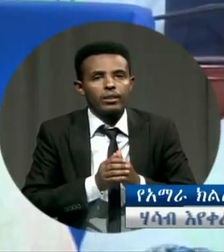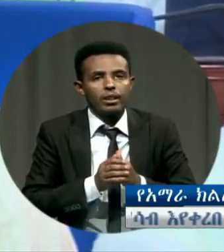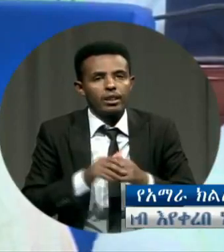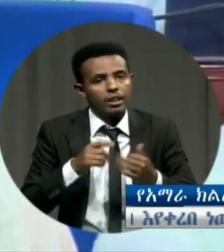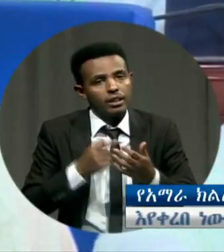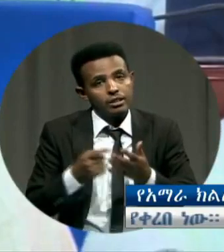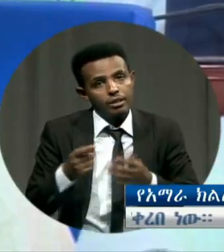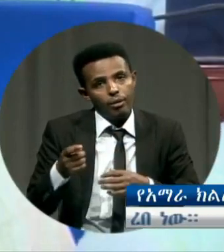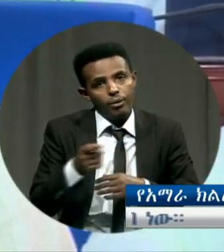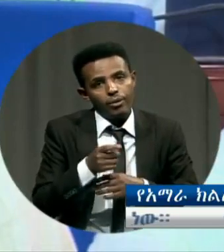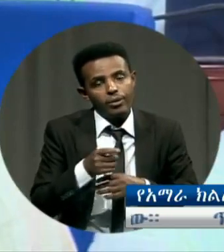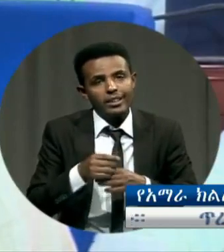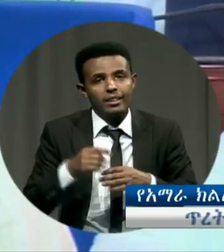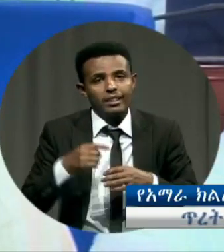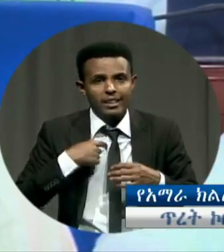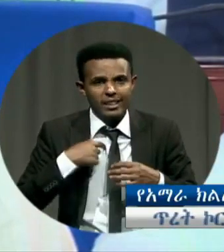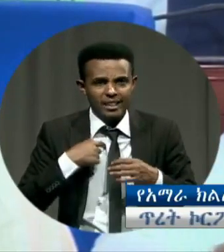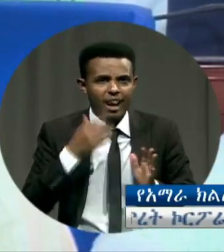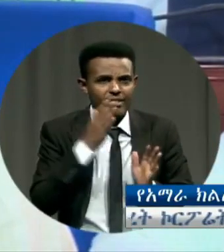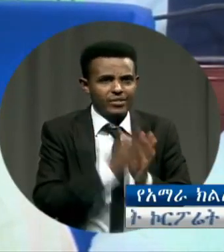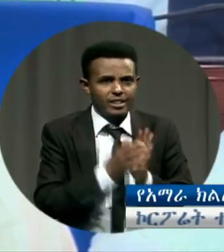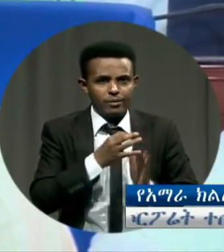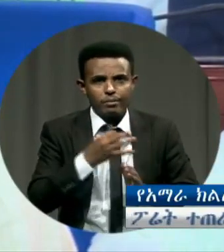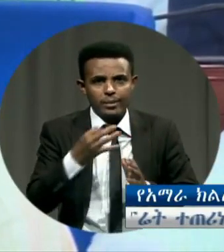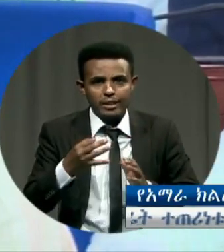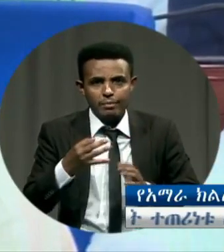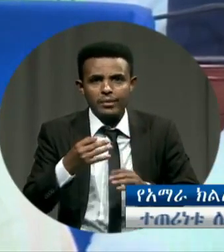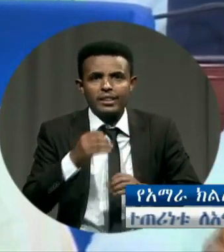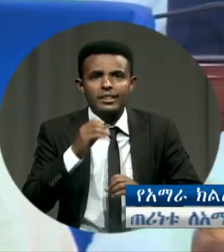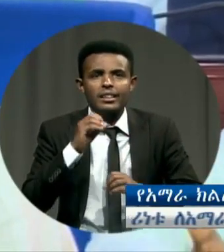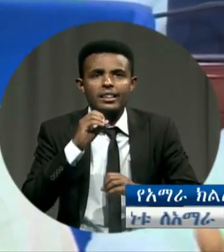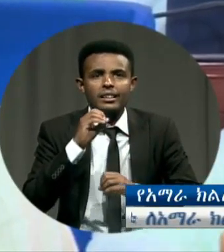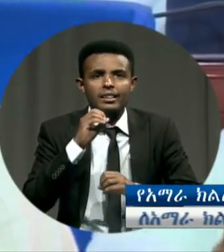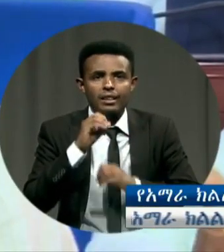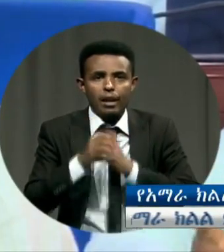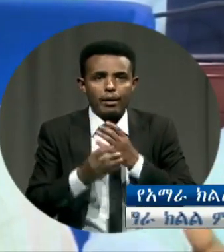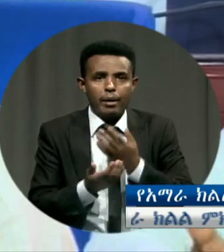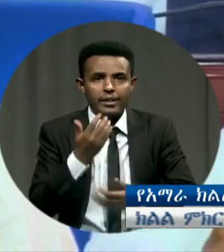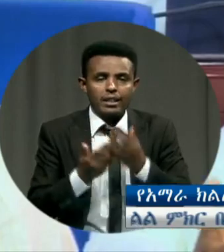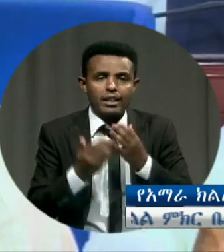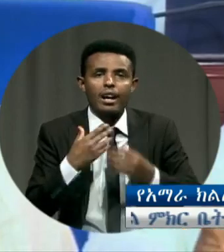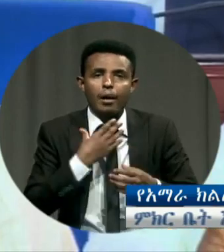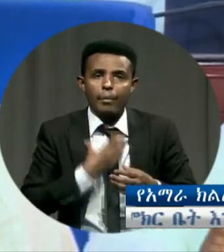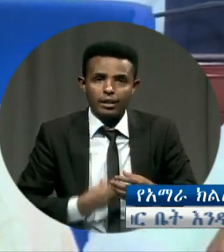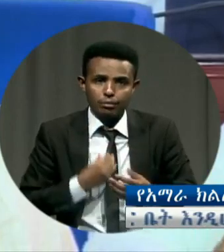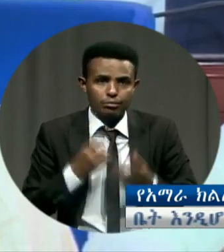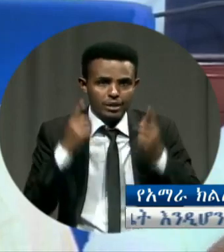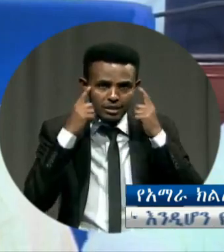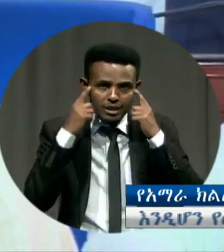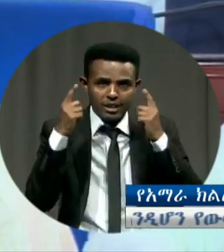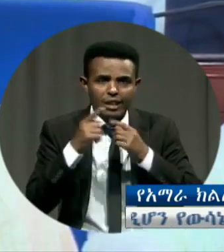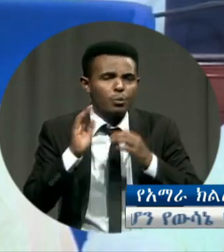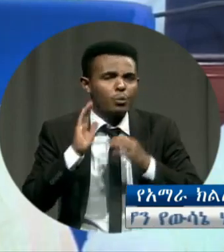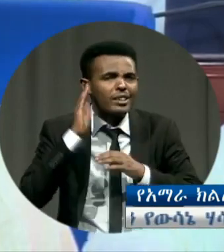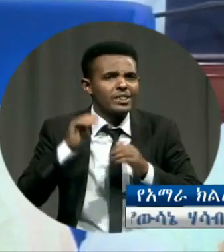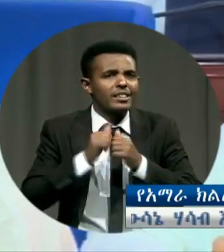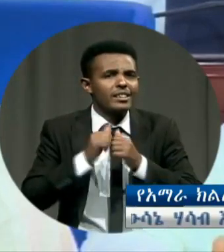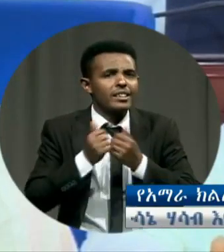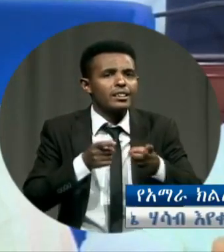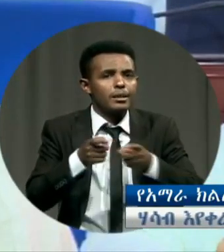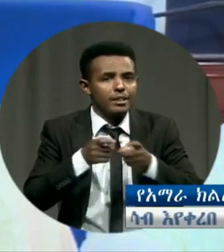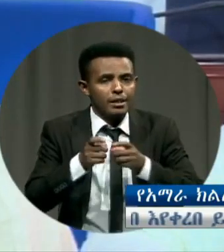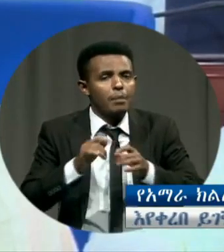ይሄ ስለሆነ እኔ በደንብ አስፈጻሚውም የካቢኔ አባላት እዚህ ቁጭ ብለው እኮ ጠያቂና ተደናግረው ነው ወደፊት እንዴት እንደሚተዳደር።